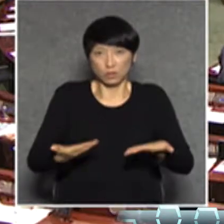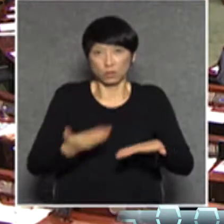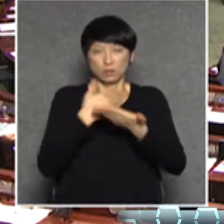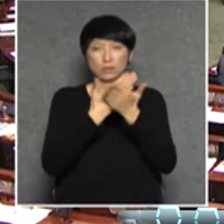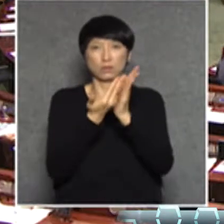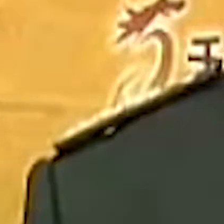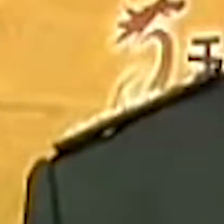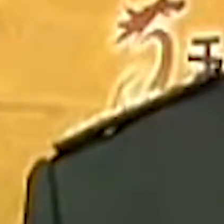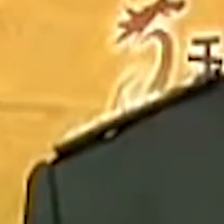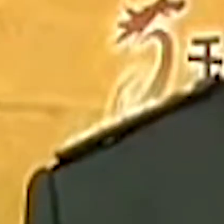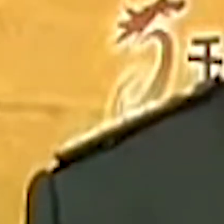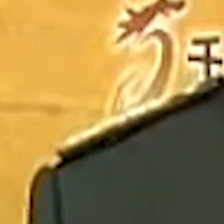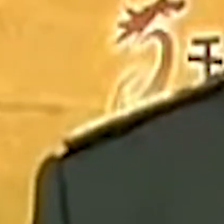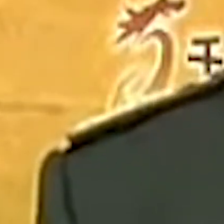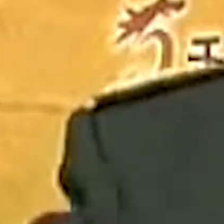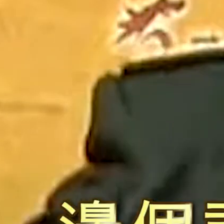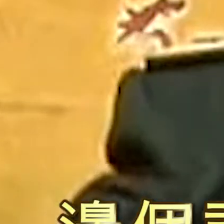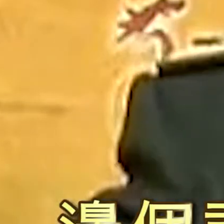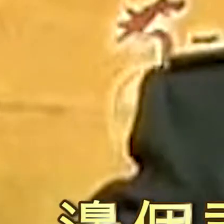局長， 今朝